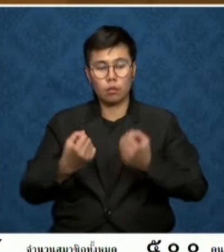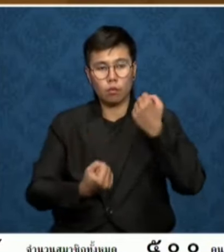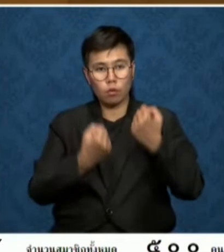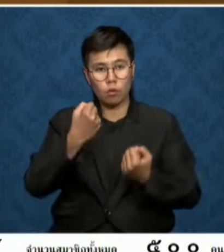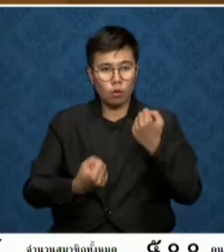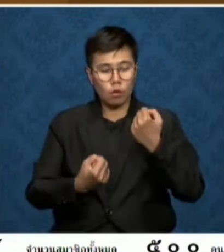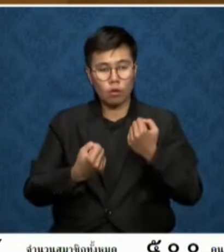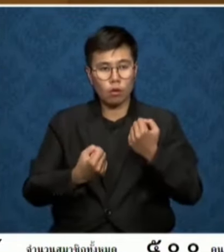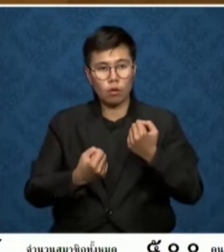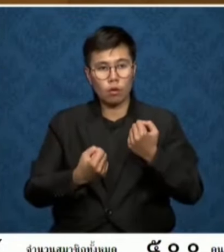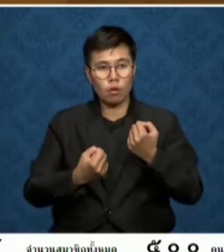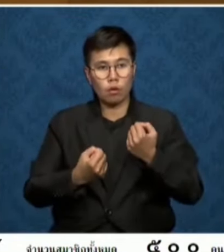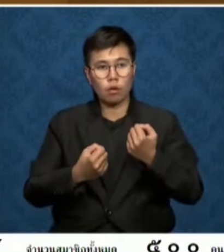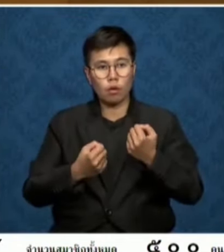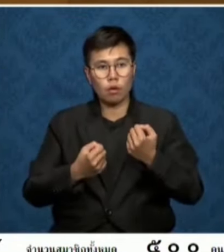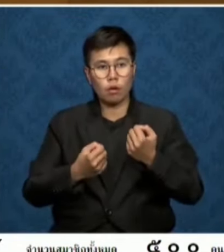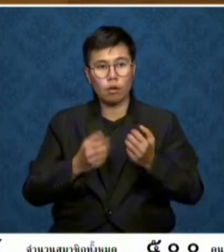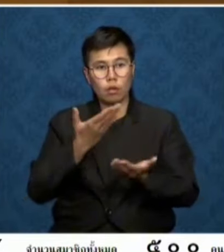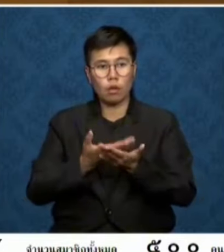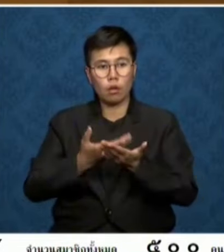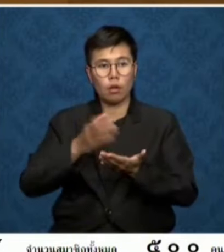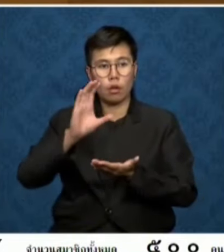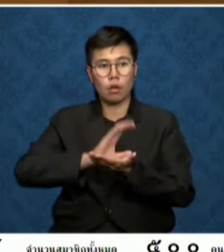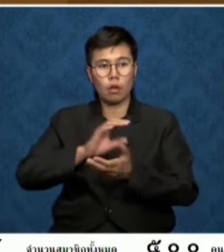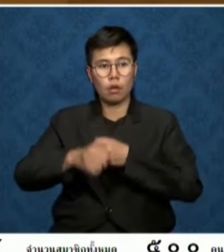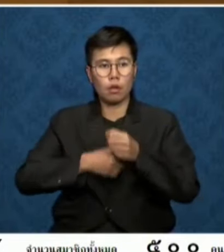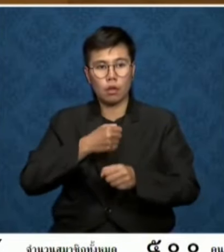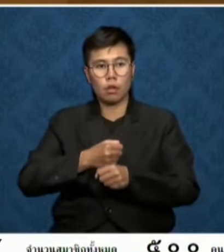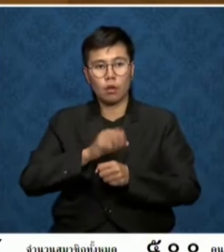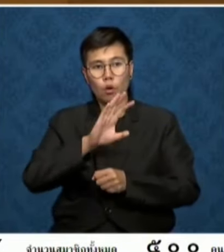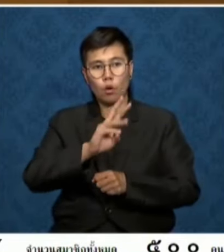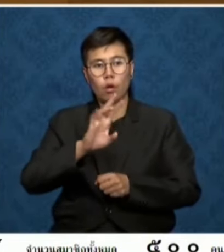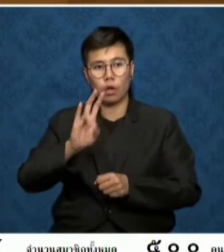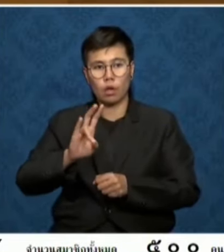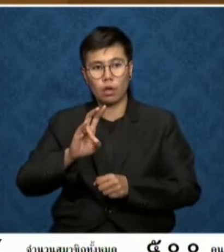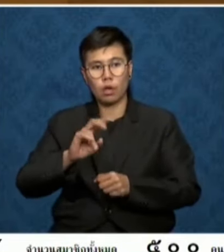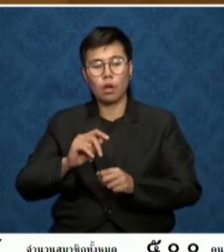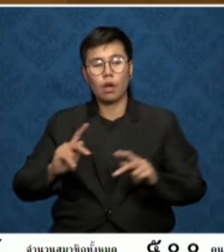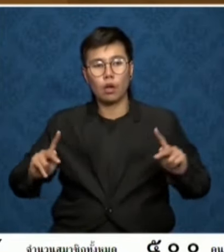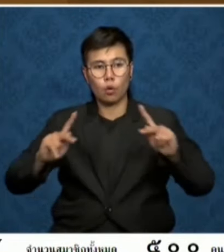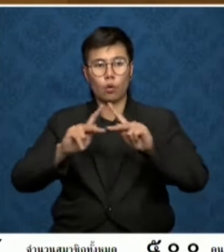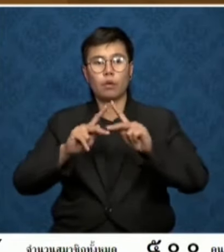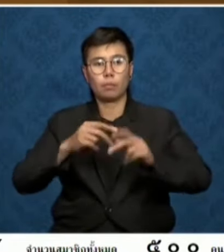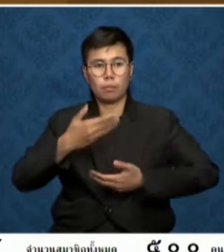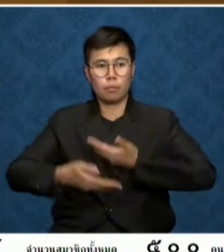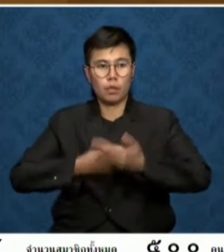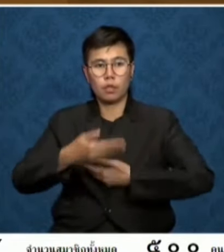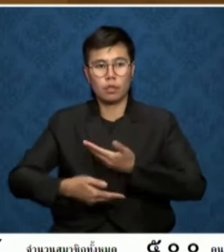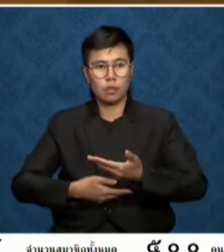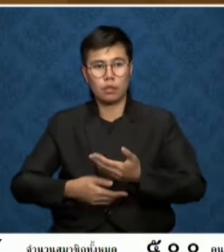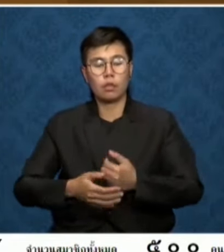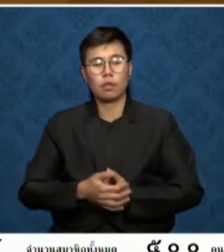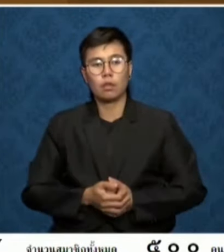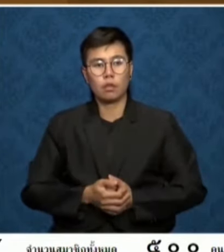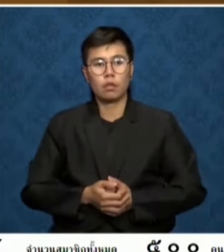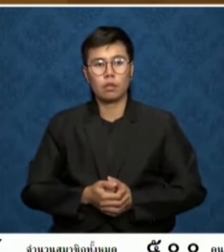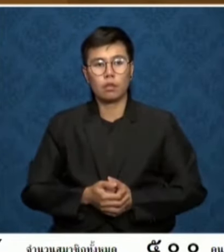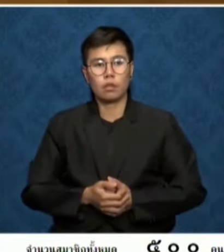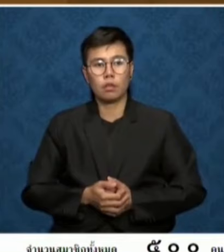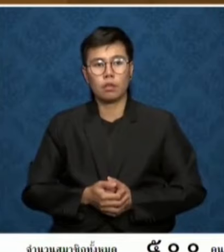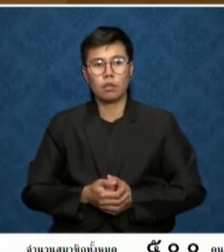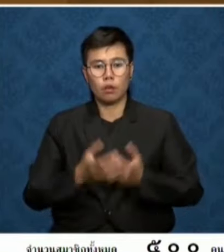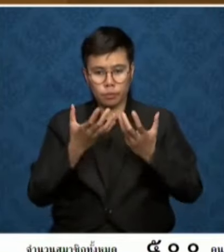บปี67นะครับของกระทรวงพาณิชย์เนี่ยทีนี้ไอ้ค